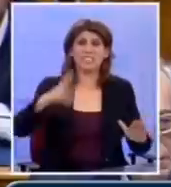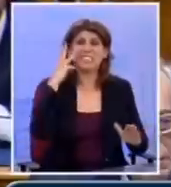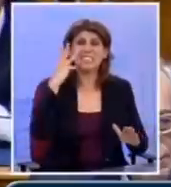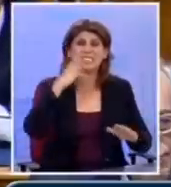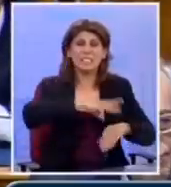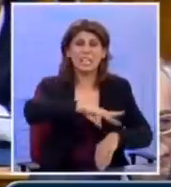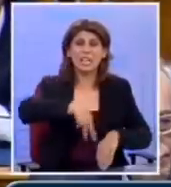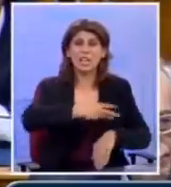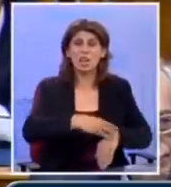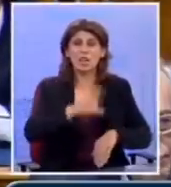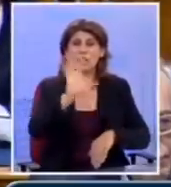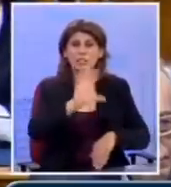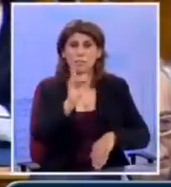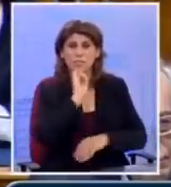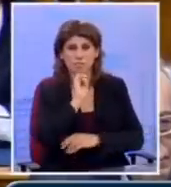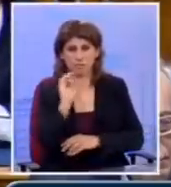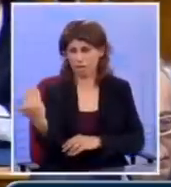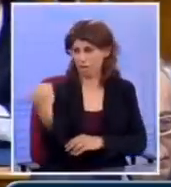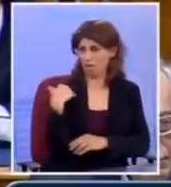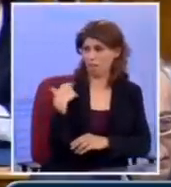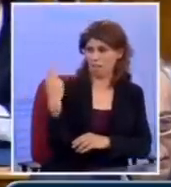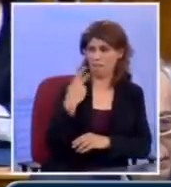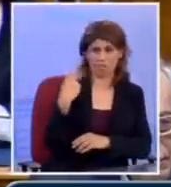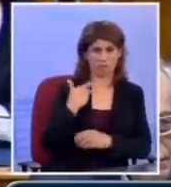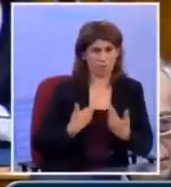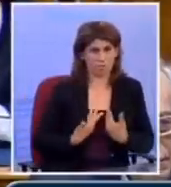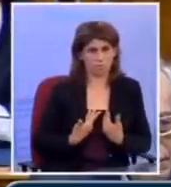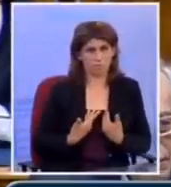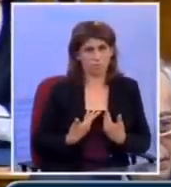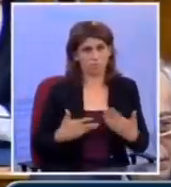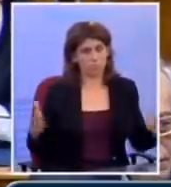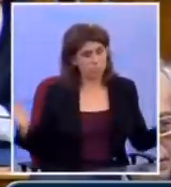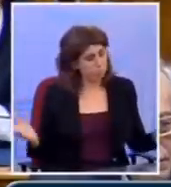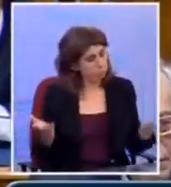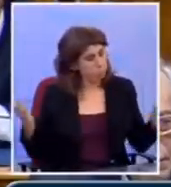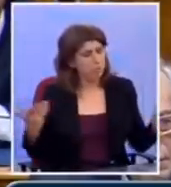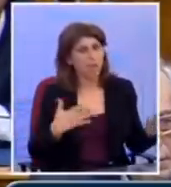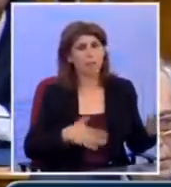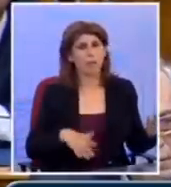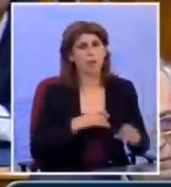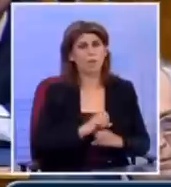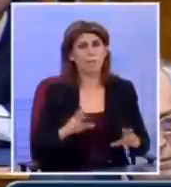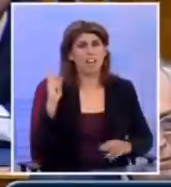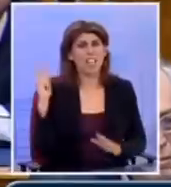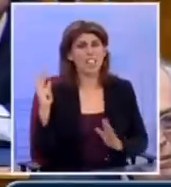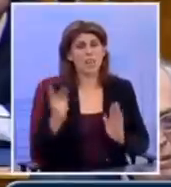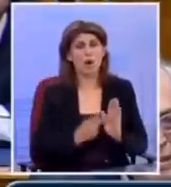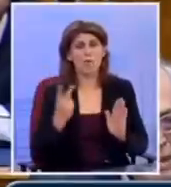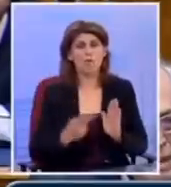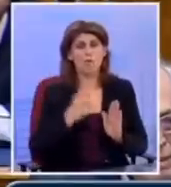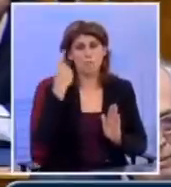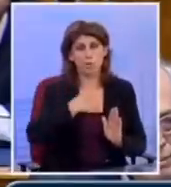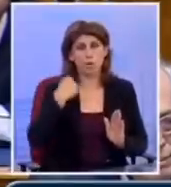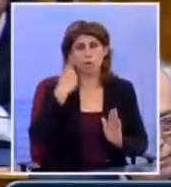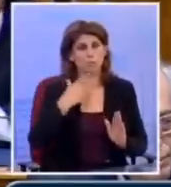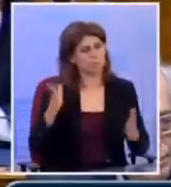συνέντευξη. Μας εγκαλείτε λοιπόν εμάς. Οποτεδήποτε το θελήσετε, ήδη σας έχω ενημερώσει 2 φορές προσωπικά, είμαι στη